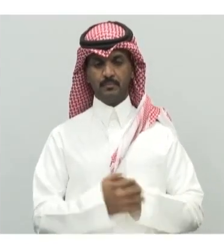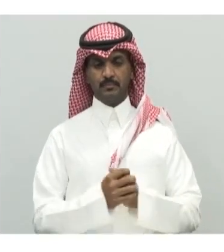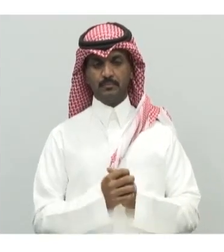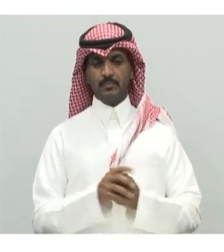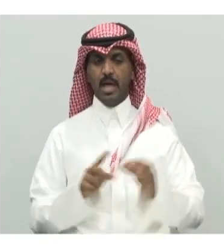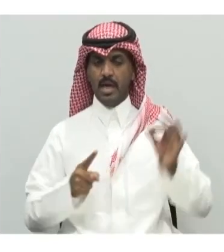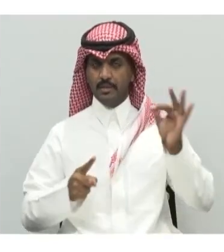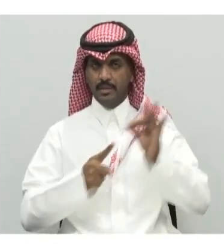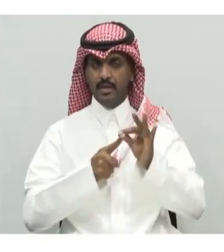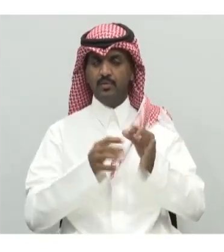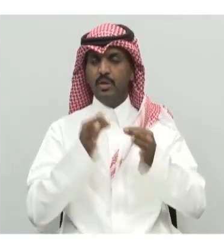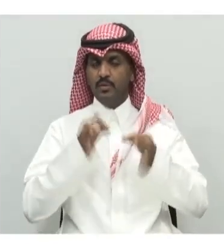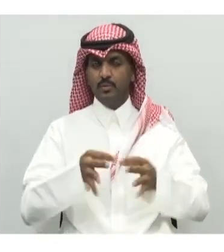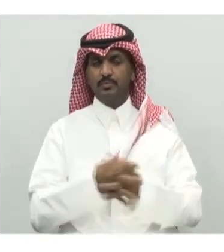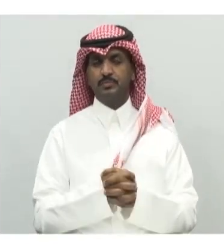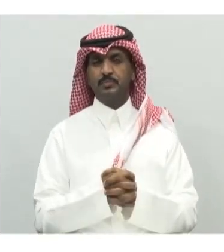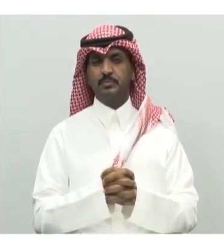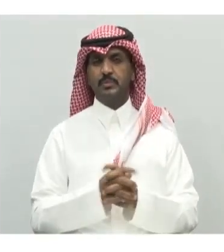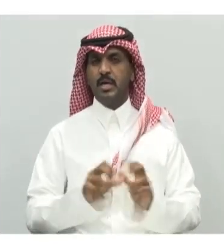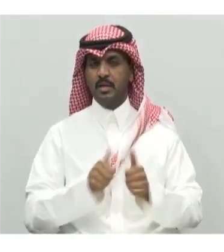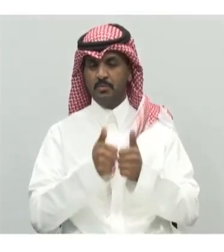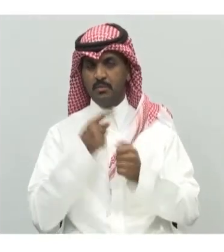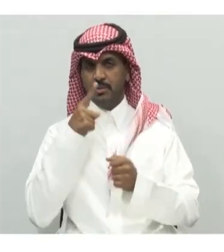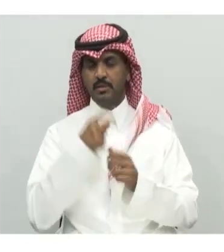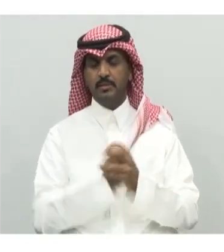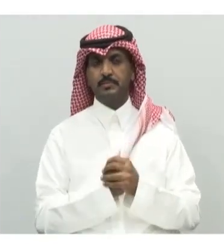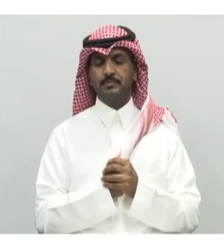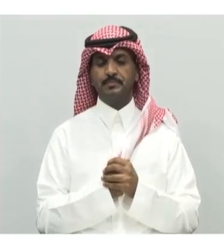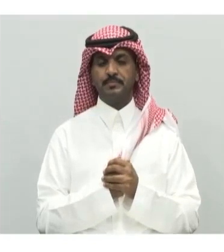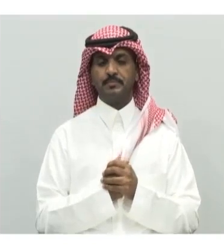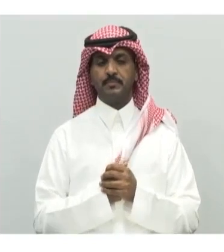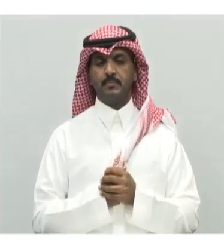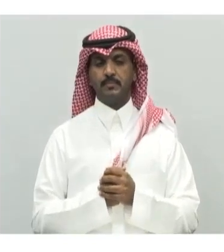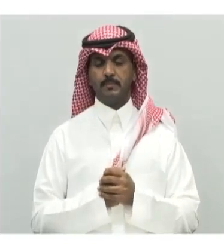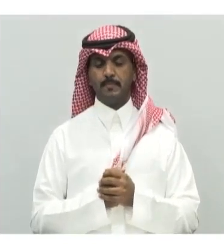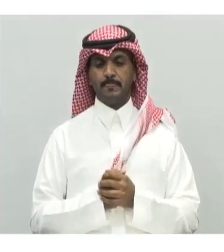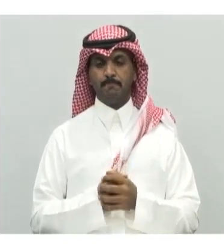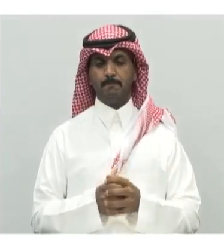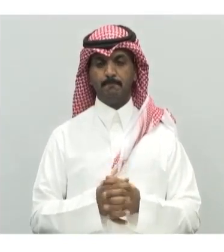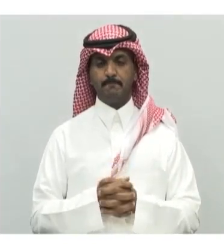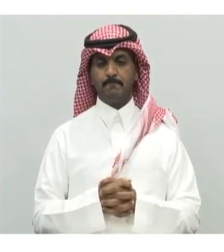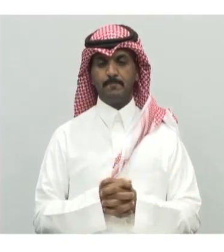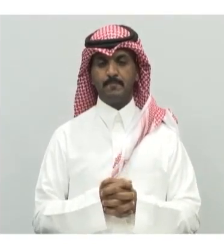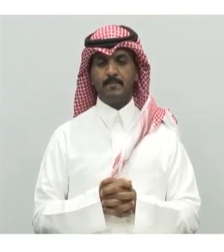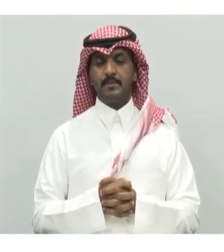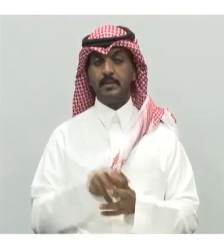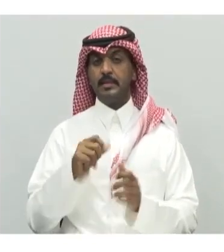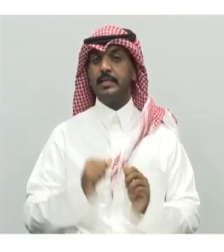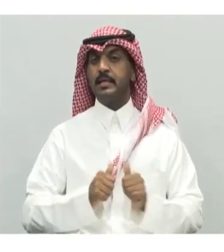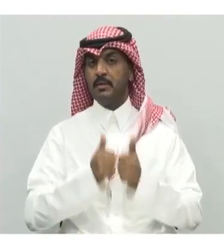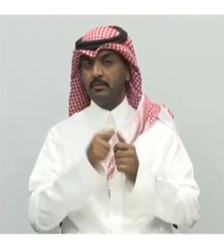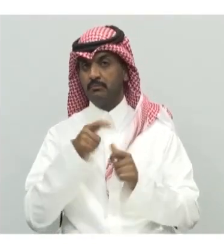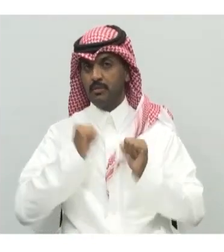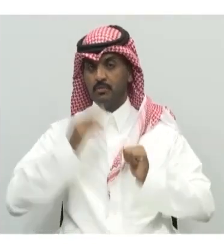اهدافنا هذا اليوم التي سنتمكن باذن الله تعالى من تحقيقها يتمكن الطالب